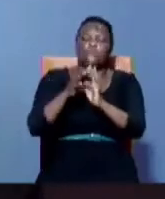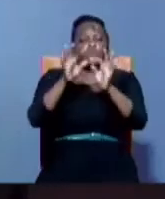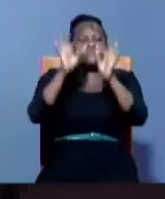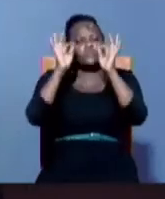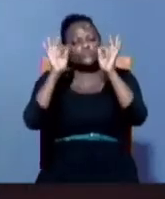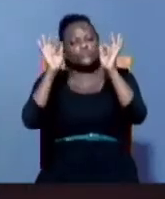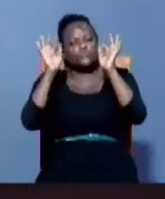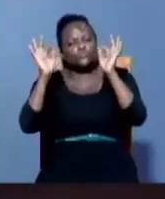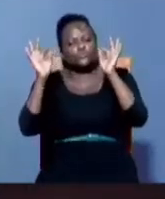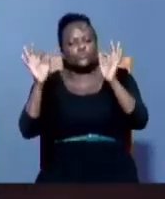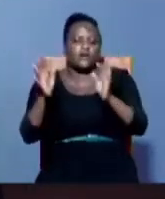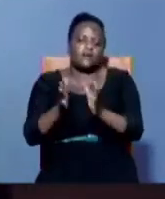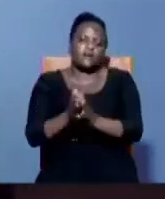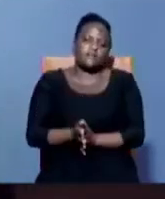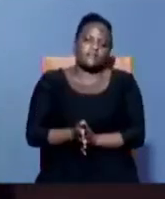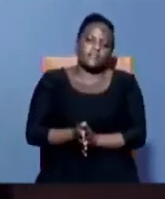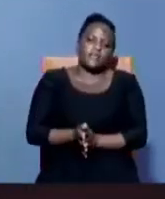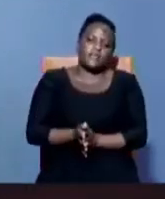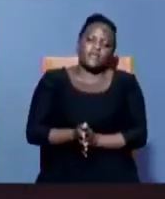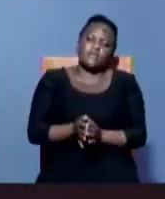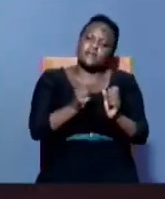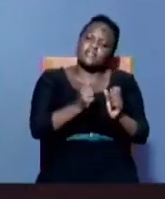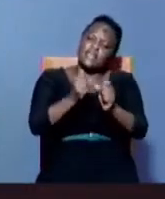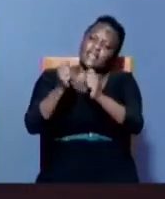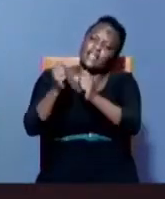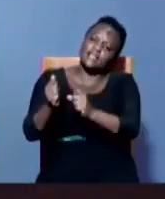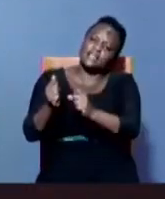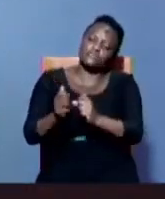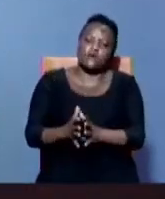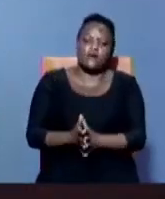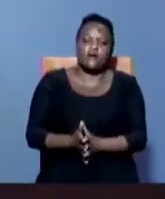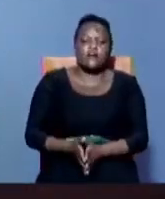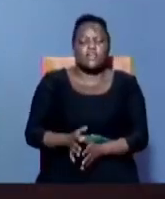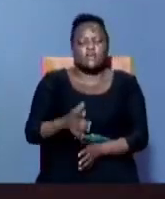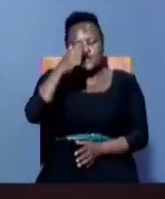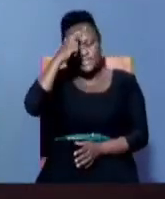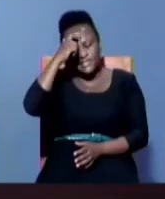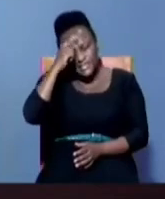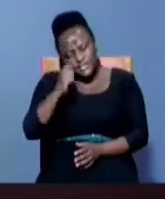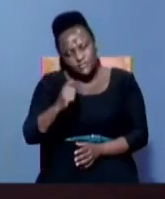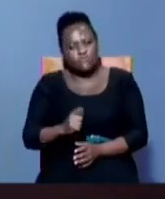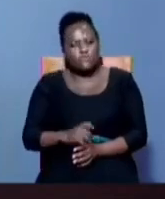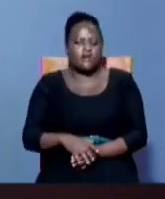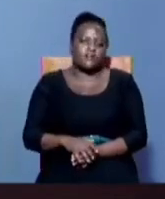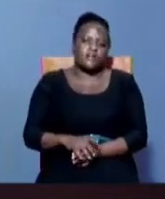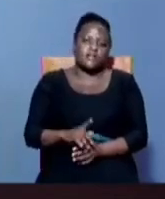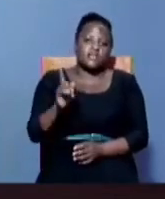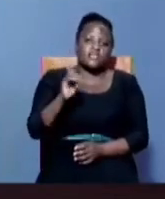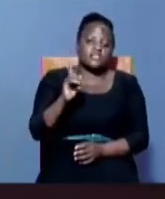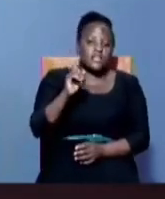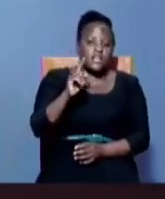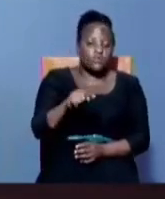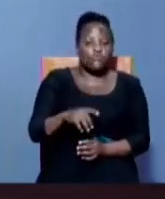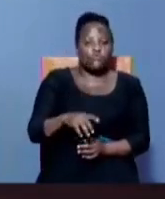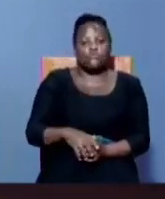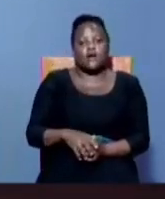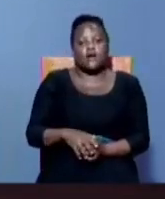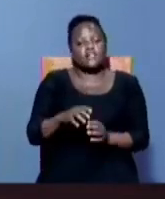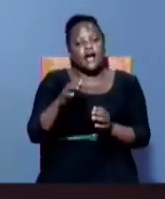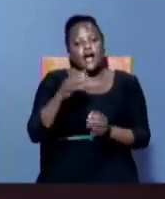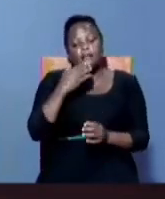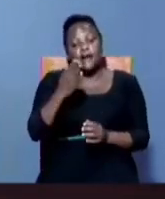Mungu imetekelezwa. Sheria ya Mungu imetiiwa. Isingelikuwa madai ya sheria,